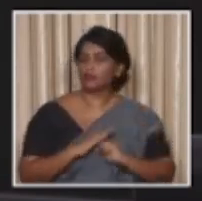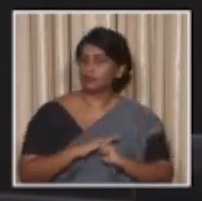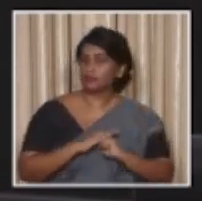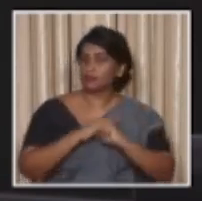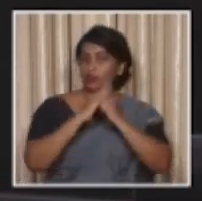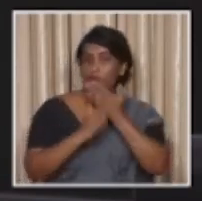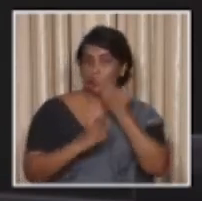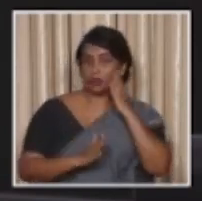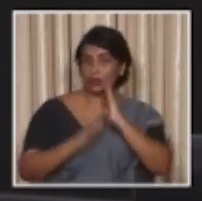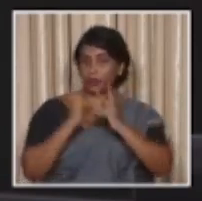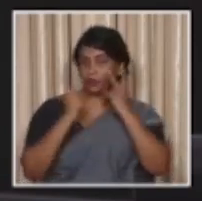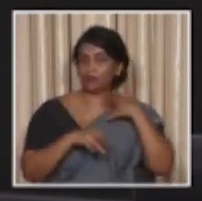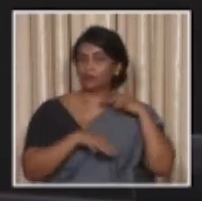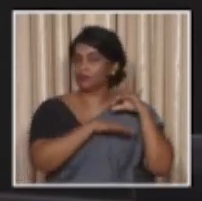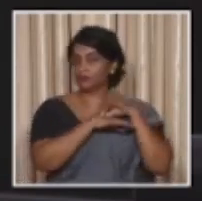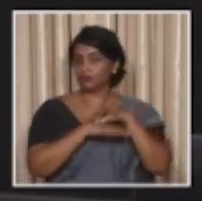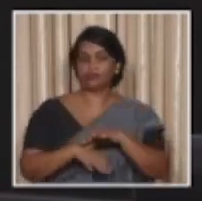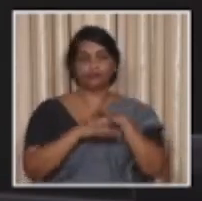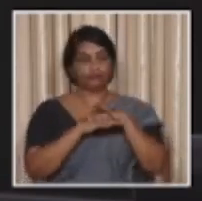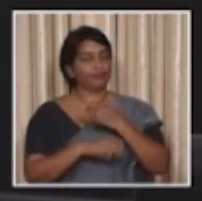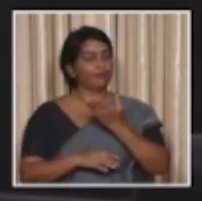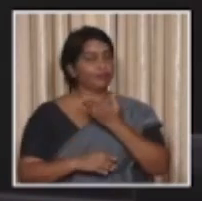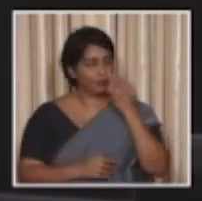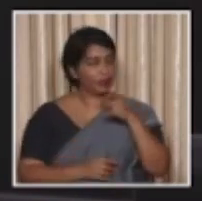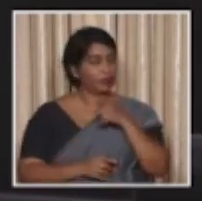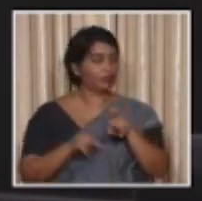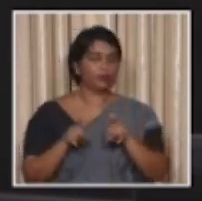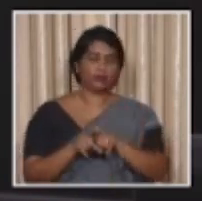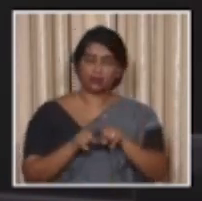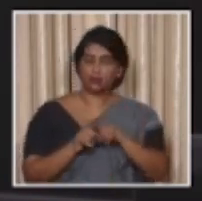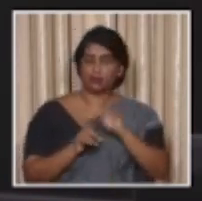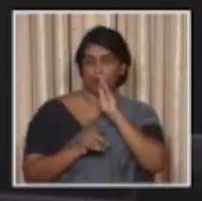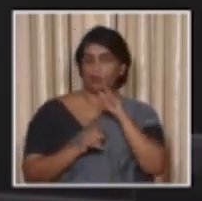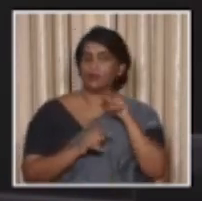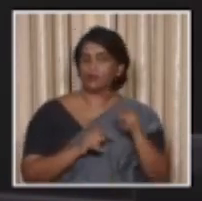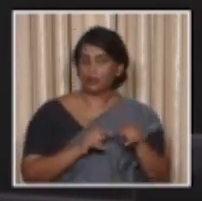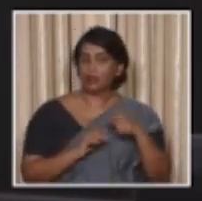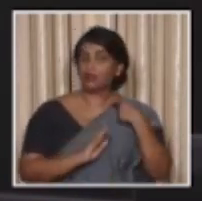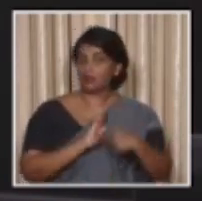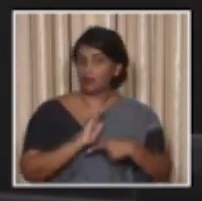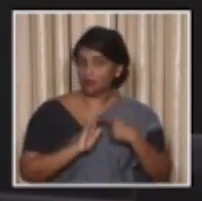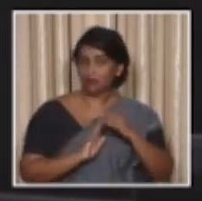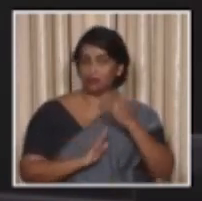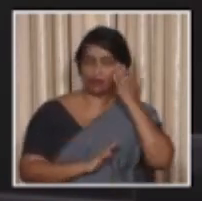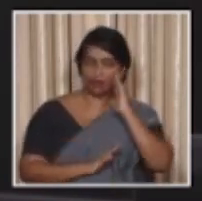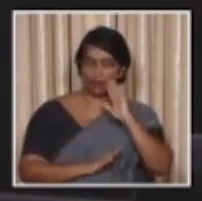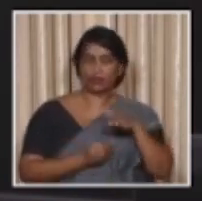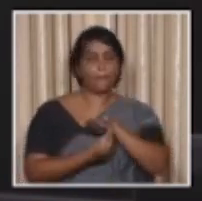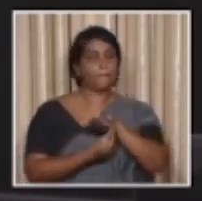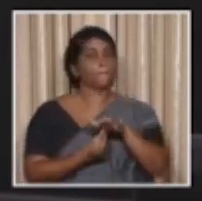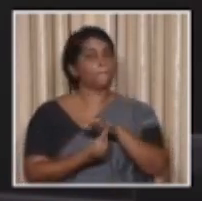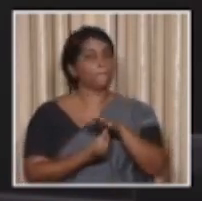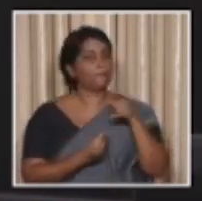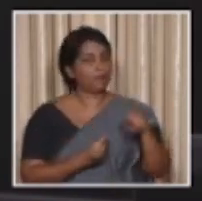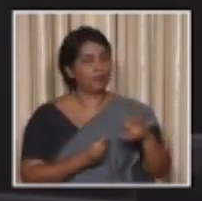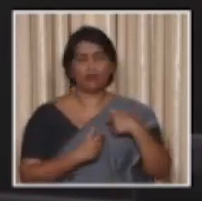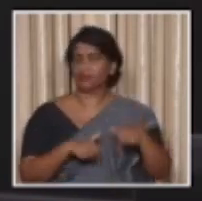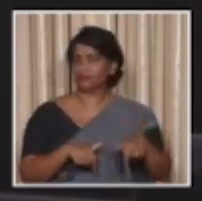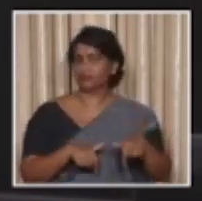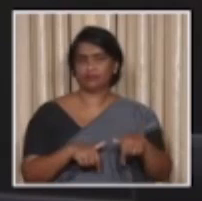කරොත් සංචාරකව කැඳවගෙන ඉන්න පුළුවන් කමක් තියෙනවා. ඊට අමතරව ගත්තහම ලංකාවේ තියෙන ස්වභාවික පරිසරය